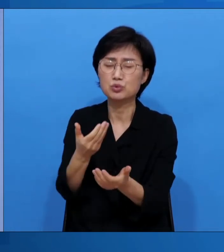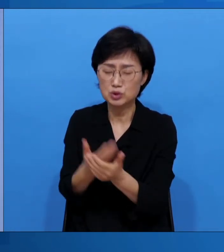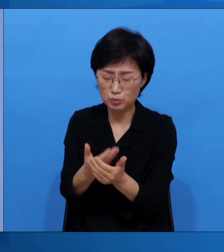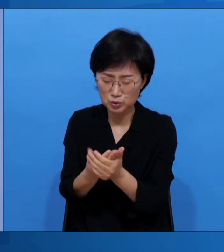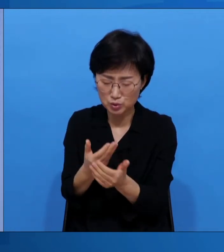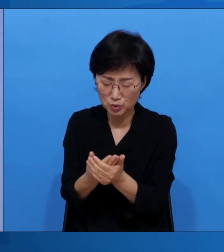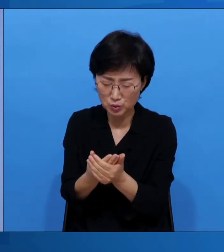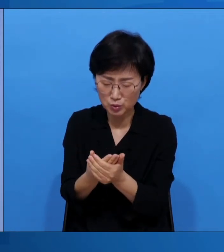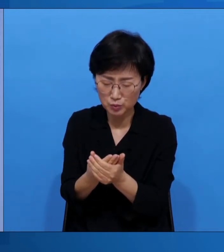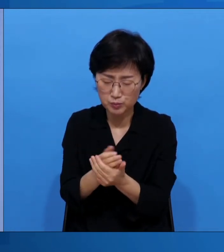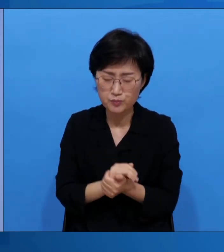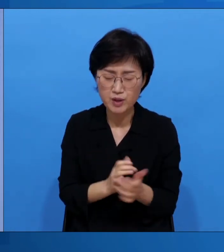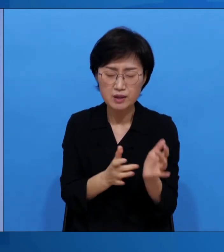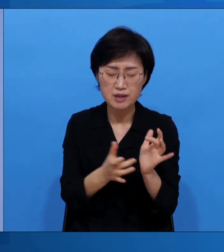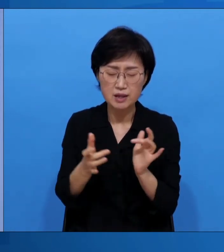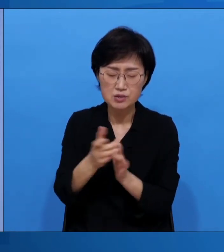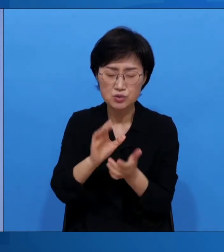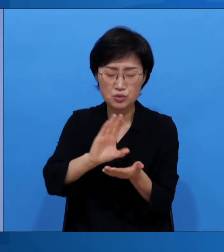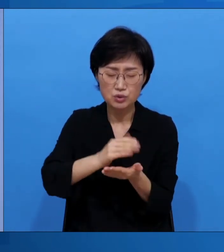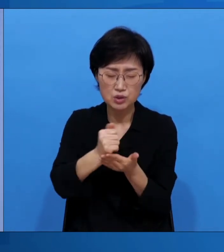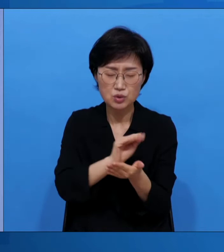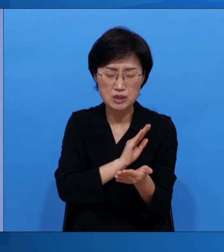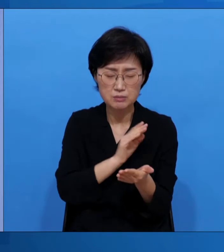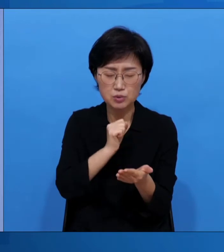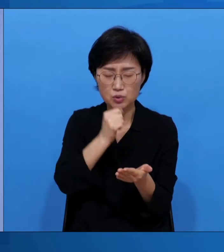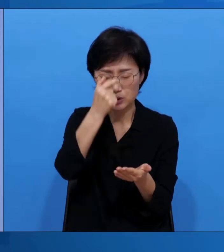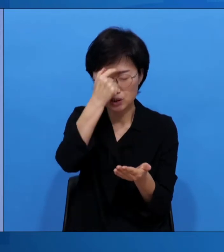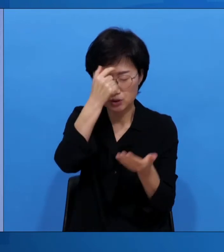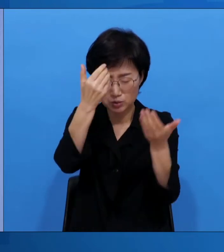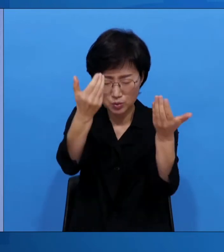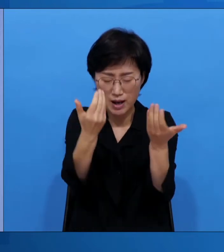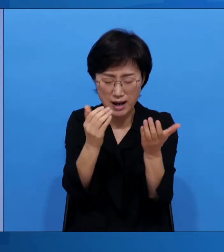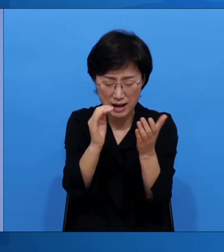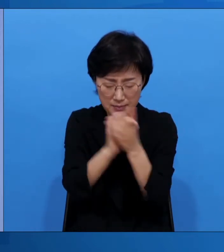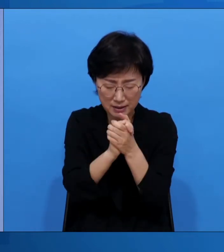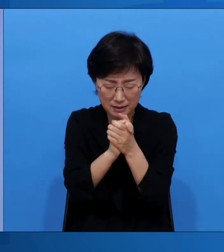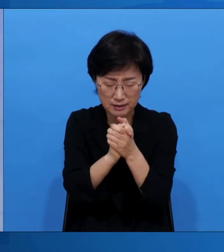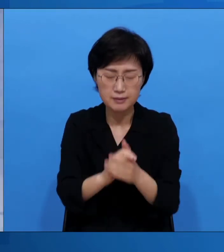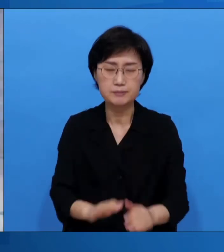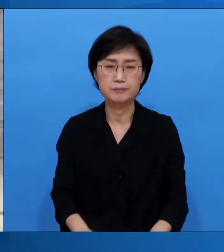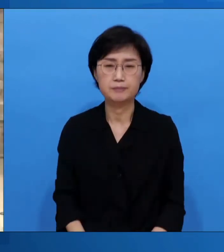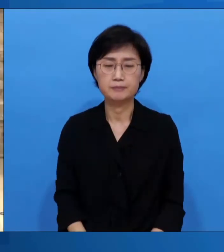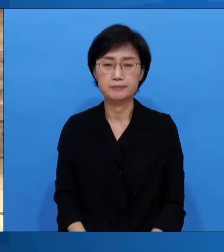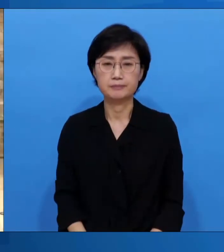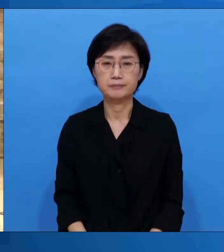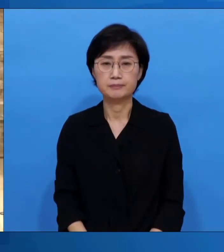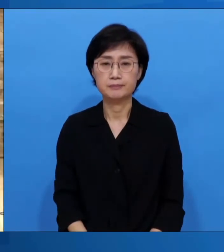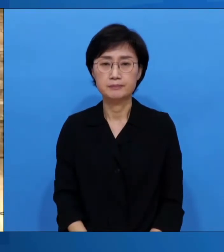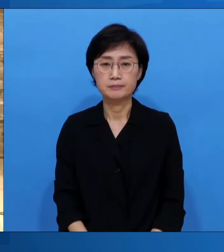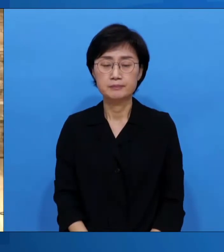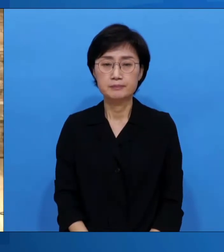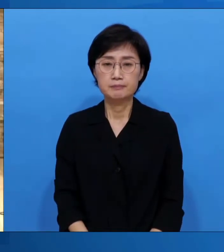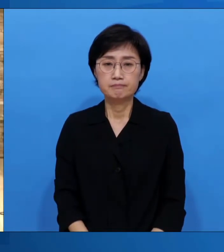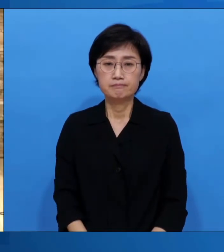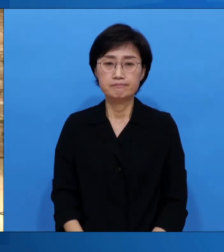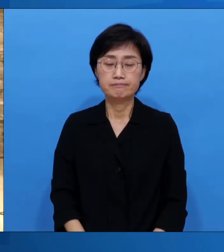and the 237 nations. 예수 그리스도 이름으로 In 기도하옵나이다. Jesus Christ's name we pray. Amen.